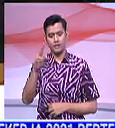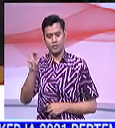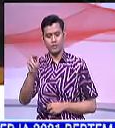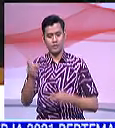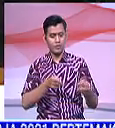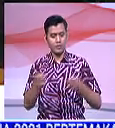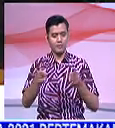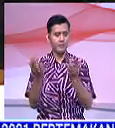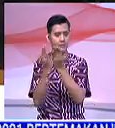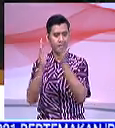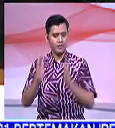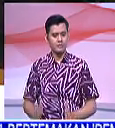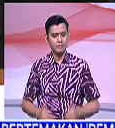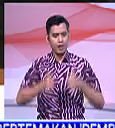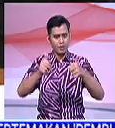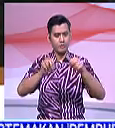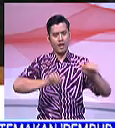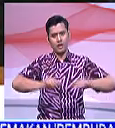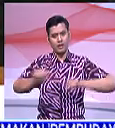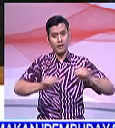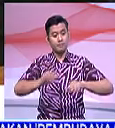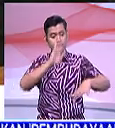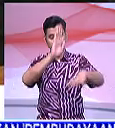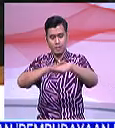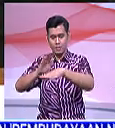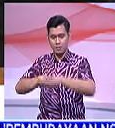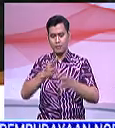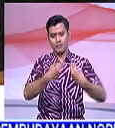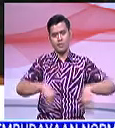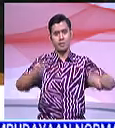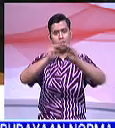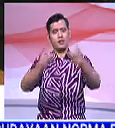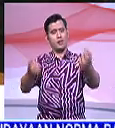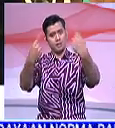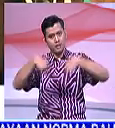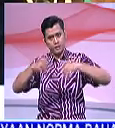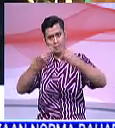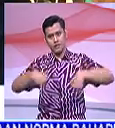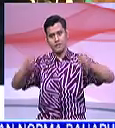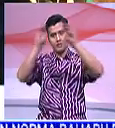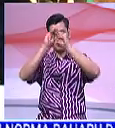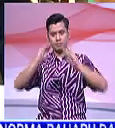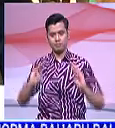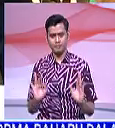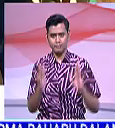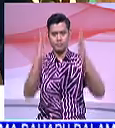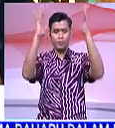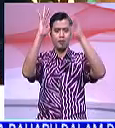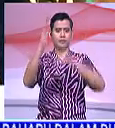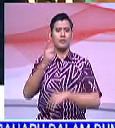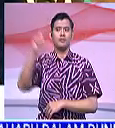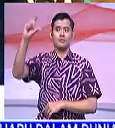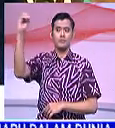digerakkan pelajar kuips dilihat proaktif dalam mengajak masyarakat hadir ke masjid untuk bersama-sama mengirim Arahkan benar Ramadan